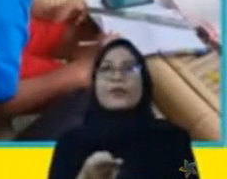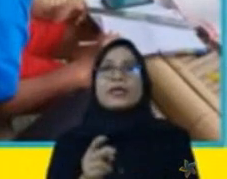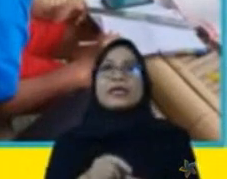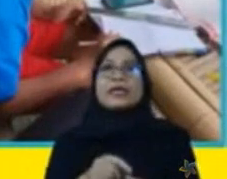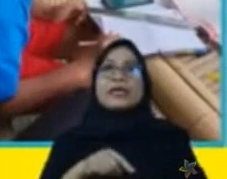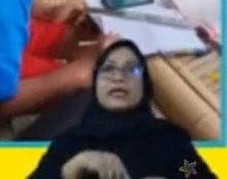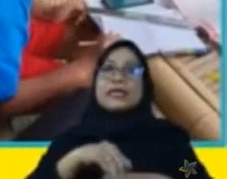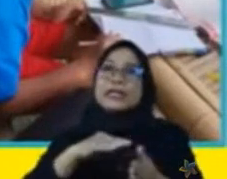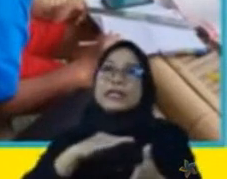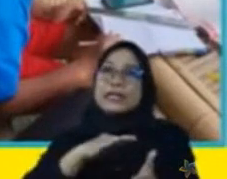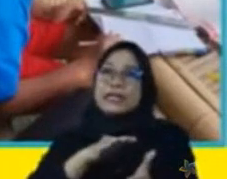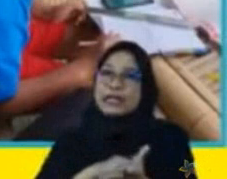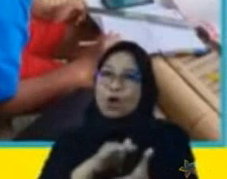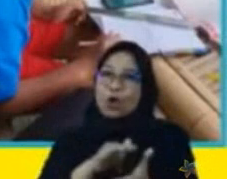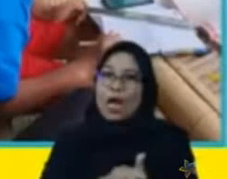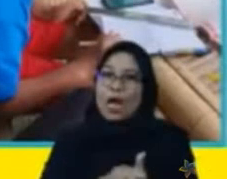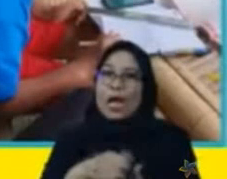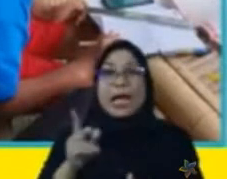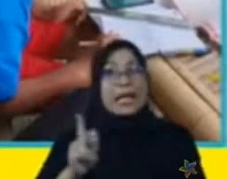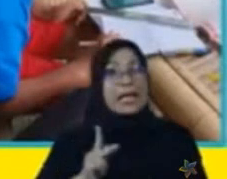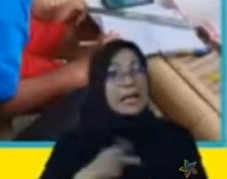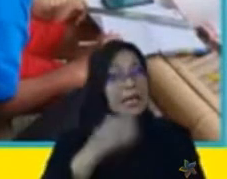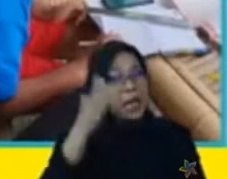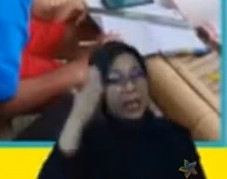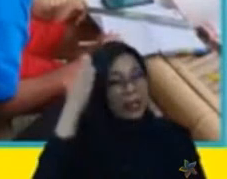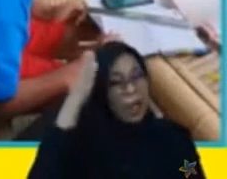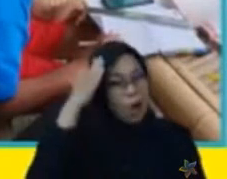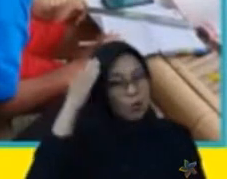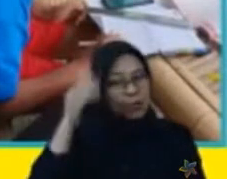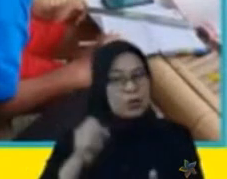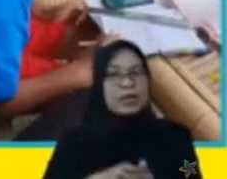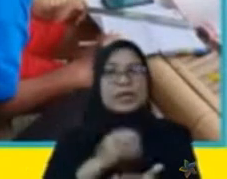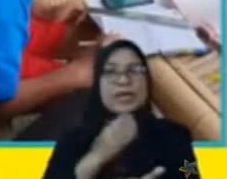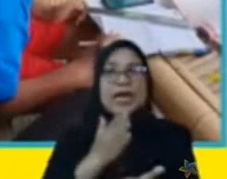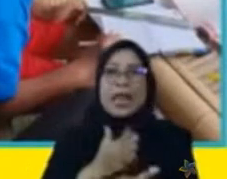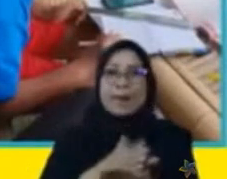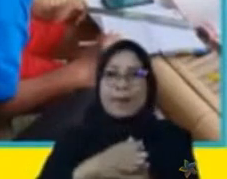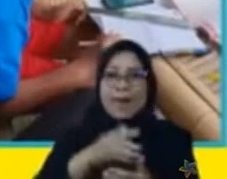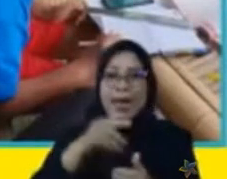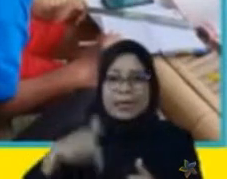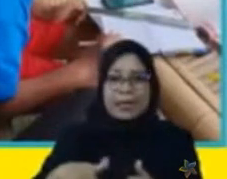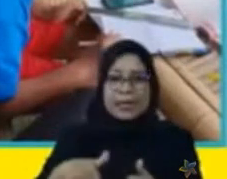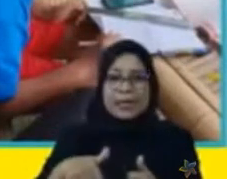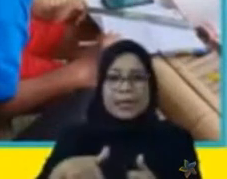yang kita tahu selama ini belum ada yang